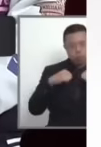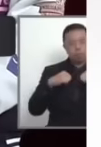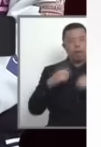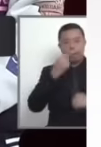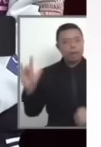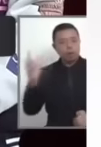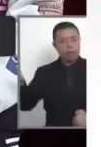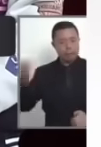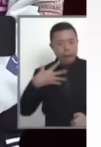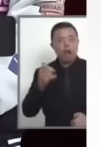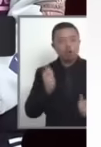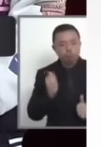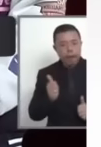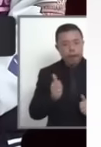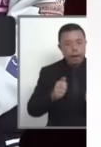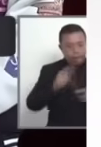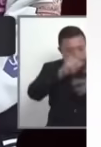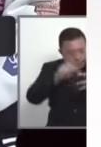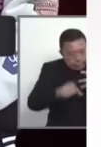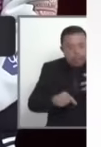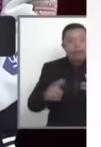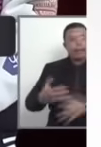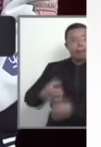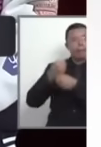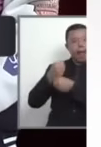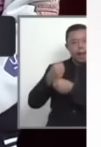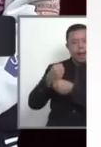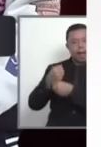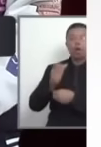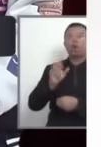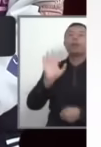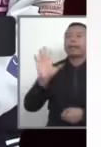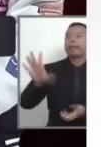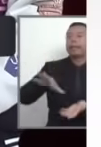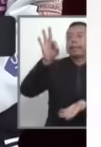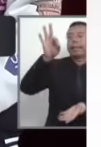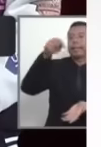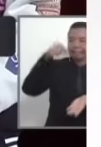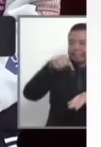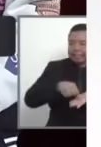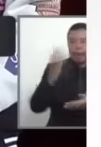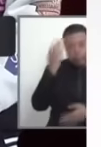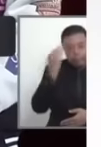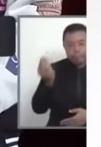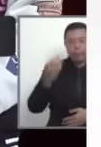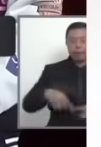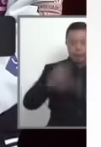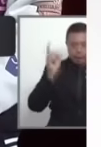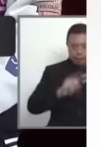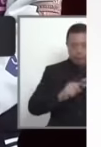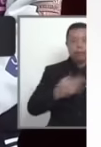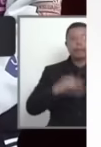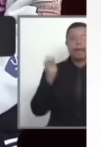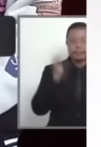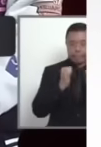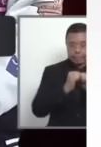ya, saya kira gini, ini kan ada pernyataan soal komitmennya pada rakyat, setiaan pada rakyat. Ya. Saya kira debat terakhir ini temanya kan tema